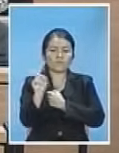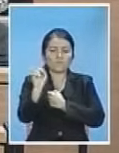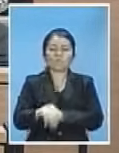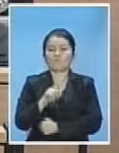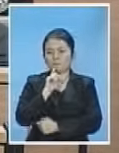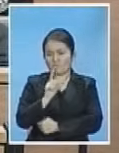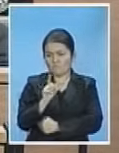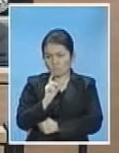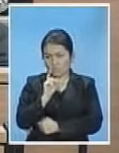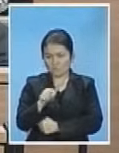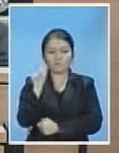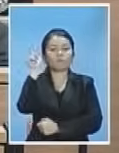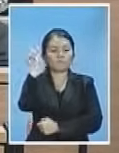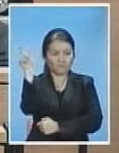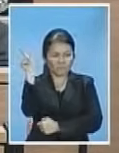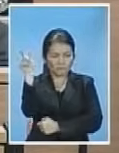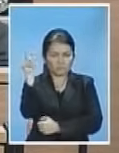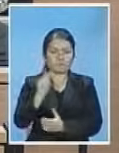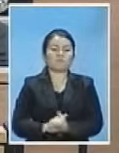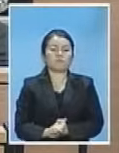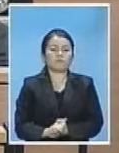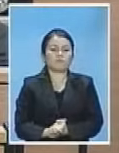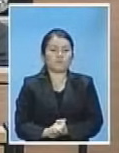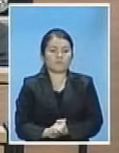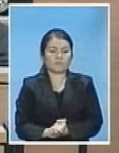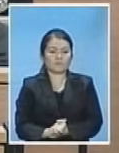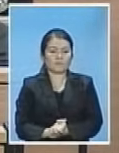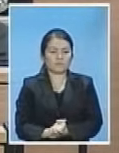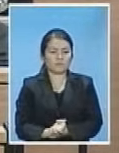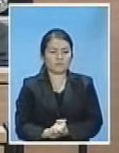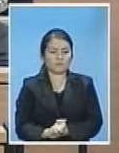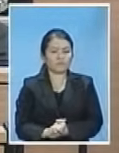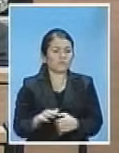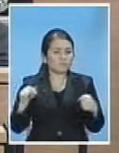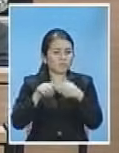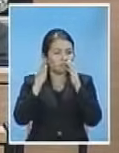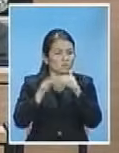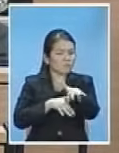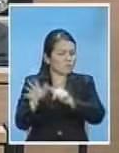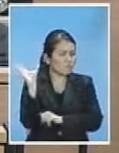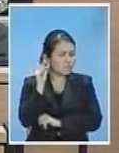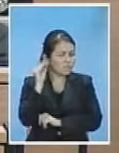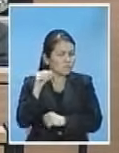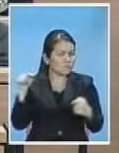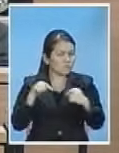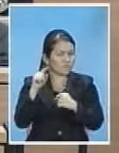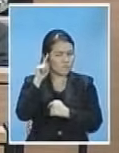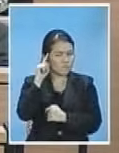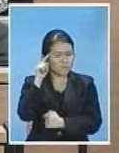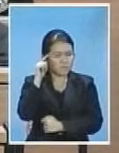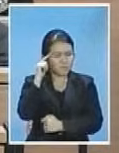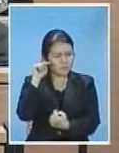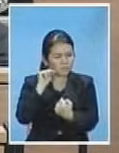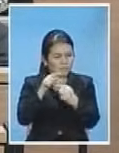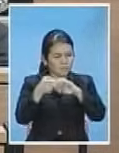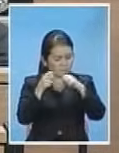ายป้ายสีพันตำรวจโททักษิณชินวัตรให้คนไทยเข้าใจผิดว่าปัญหาของจังหวัดภาคใ